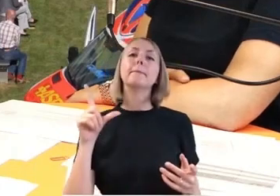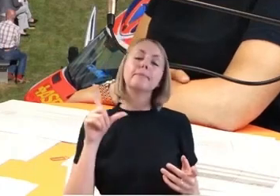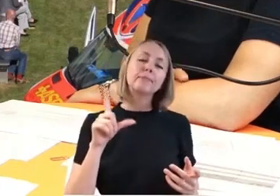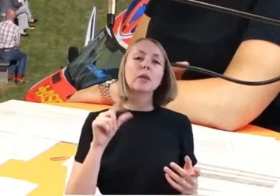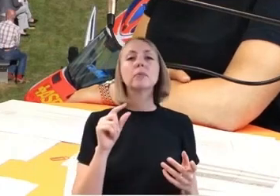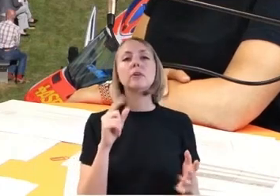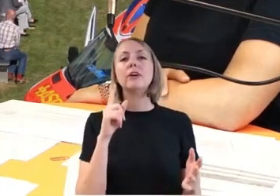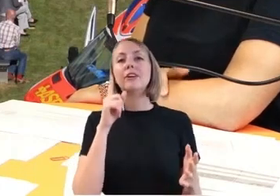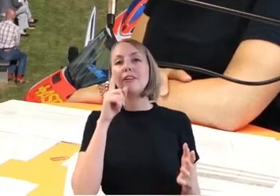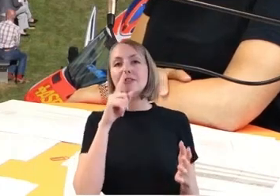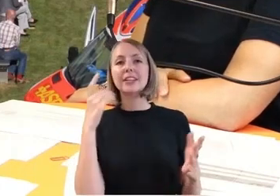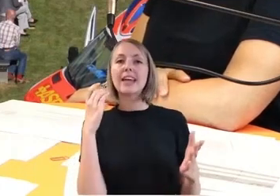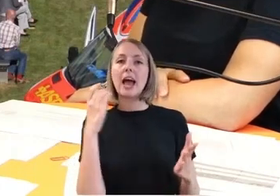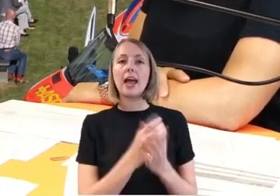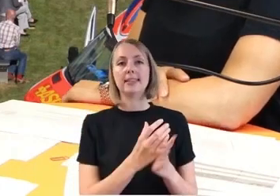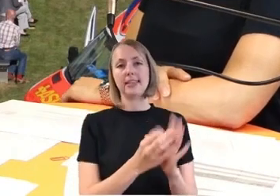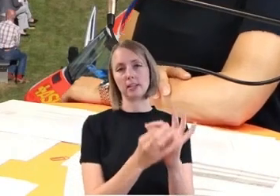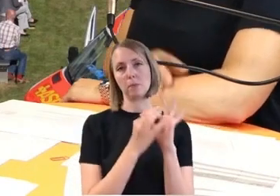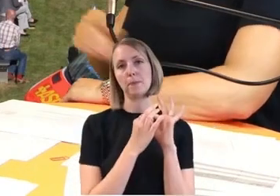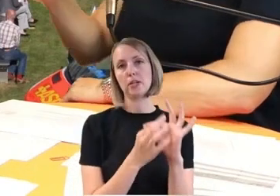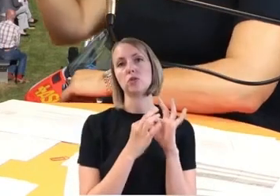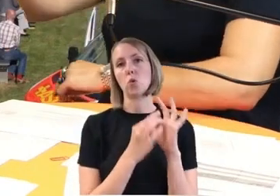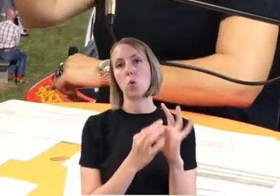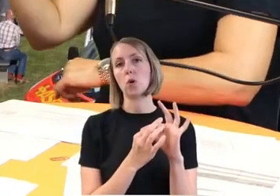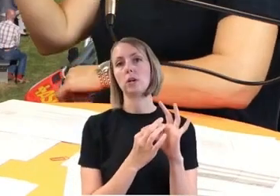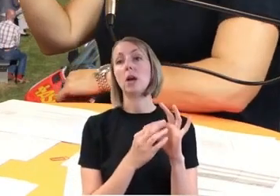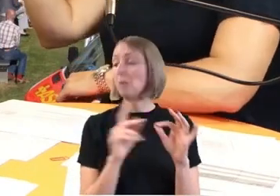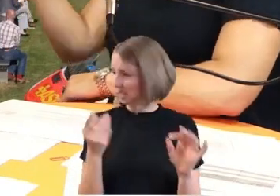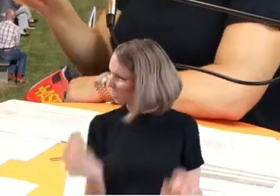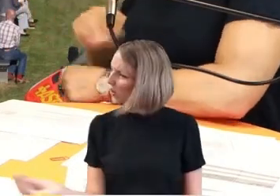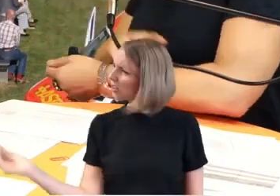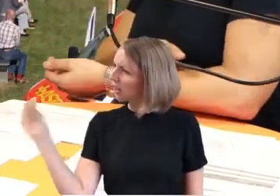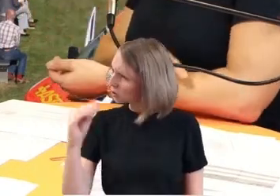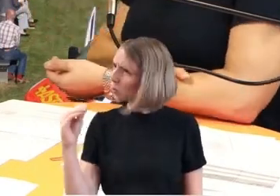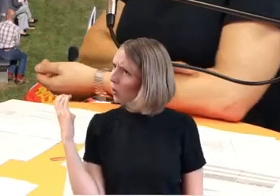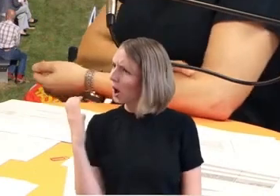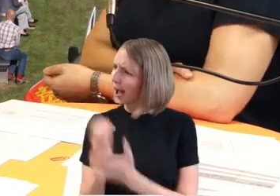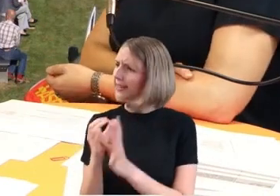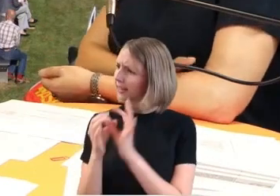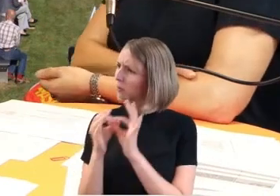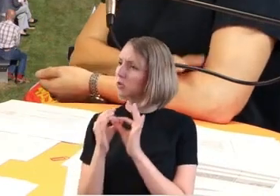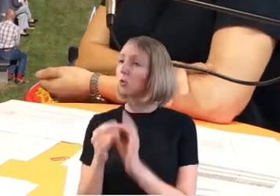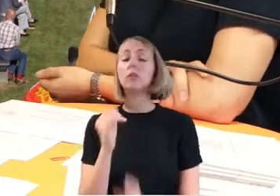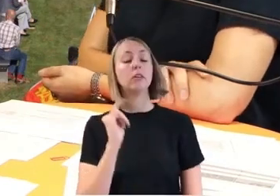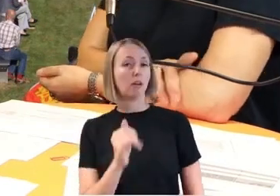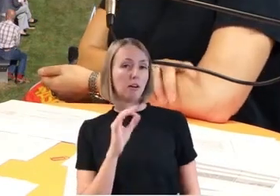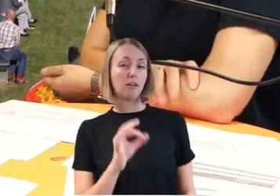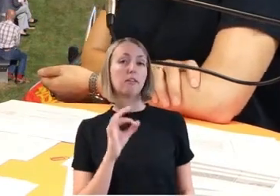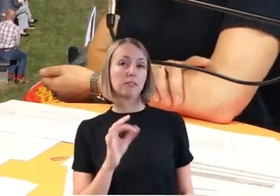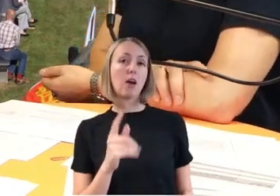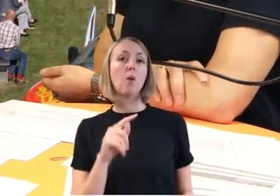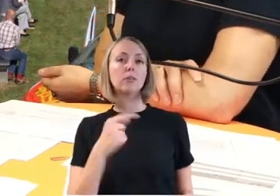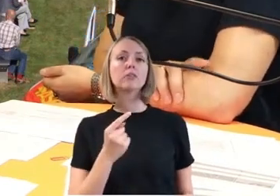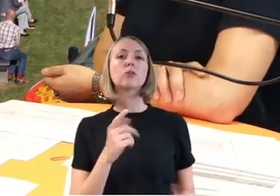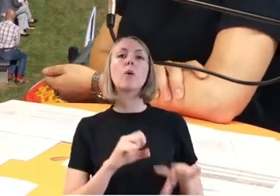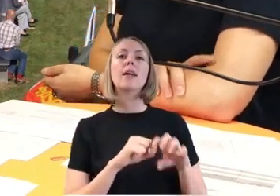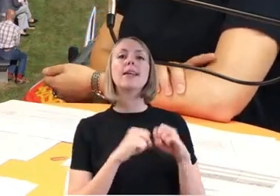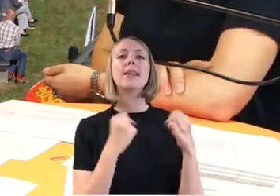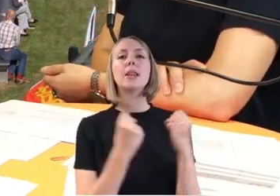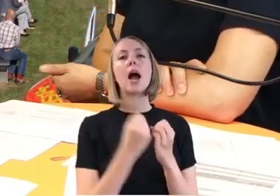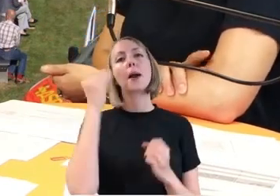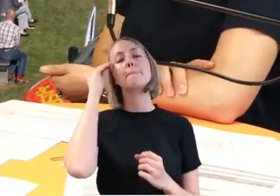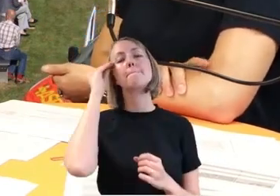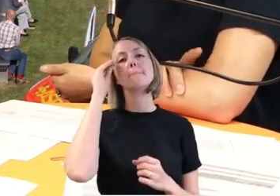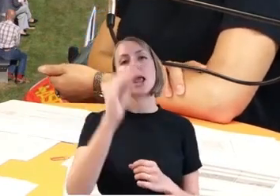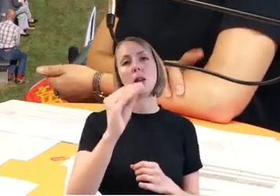es einsatz bezogen ist denn dann gibt es noch einen zusätzlichen nämlich den einsatz bezogen in aurich das sind dann die lagemeldung her